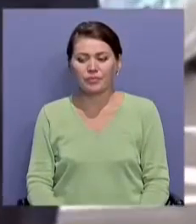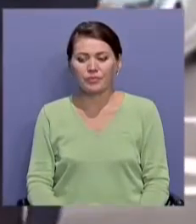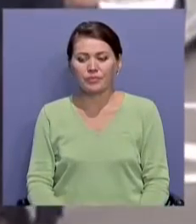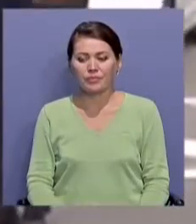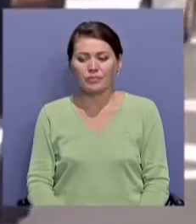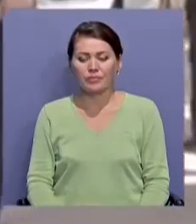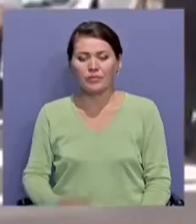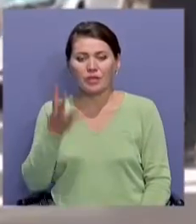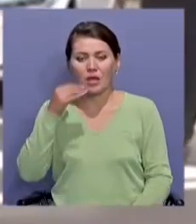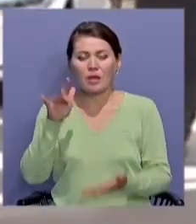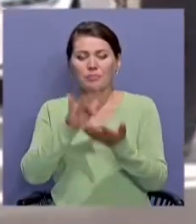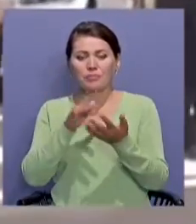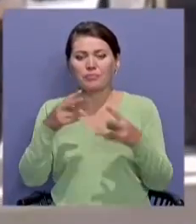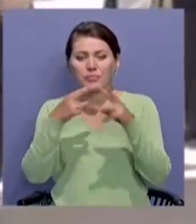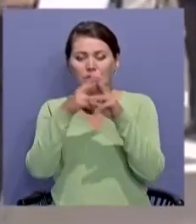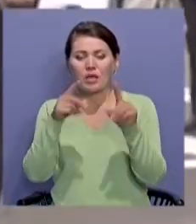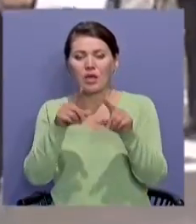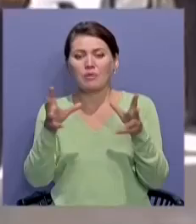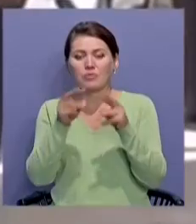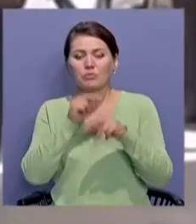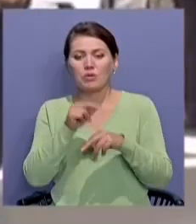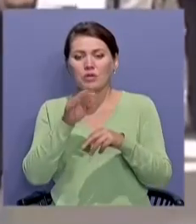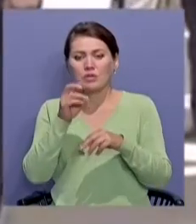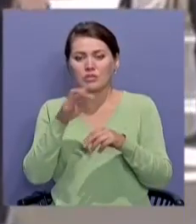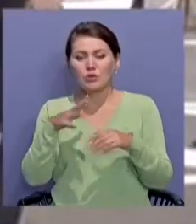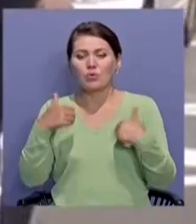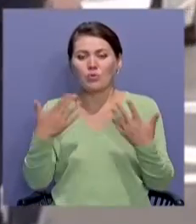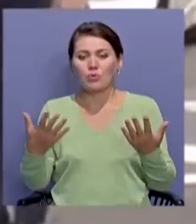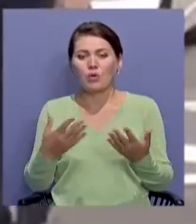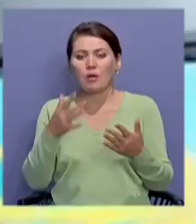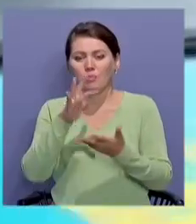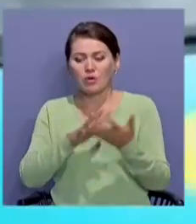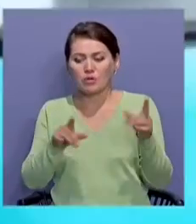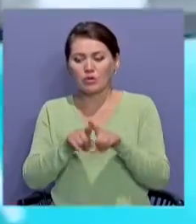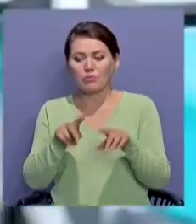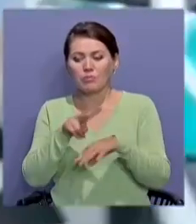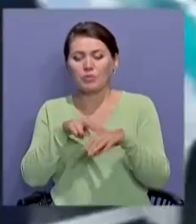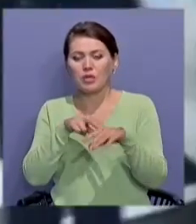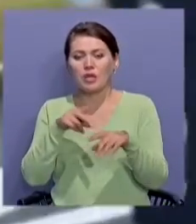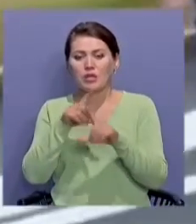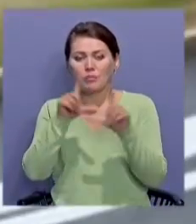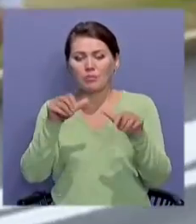Алматы қаласы полиция департаменті астаналық әріптестерінің жолдаған челленджді қолдай отырып, әрі қарай барлық полиция департаменттеріне жолдайды.